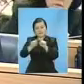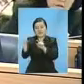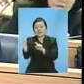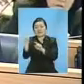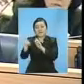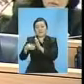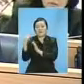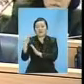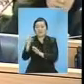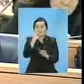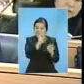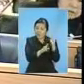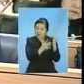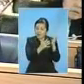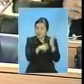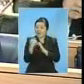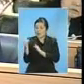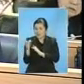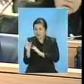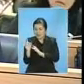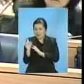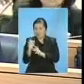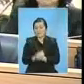ากเหตุอะไ